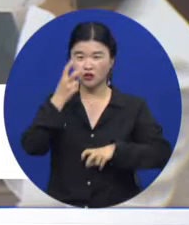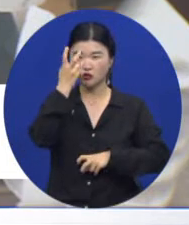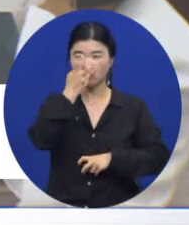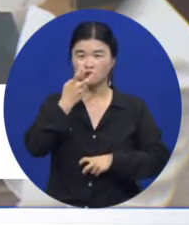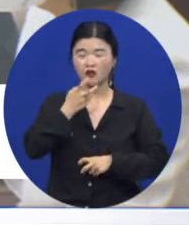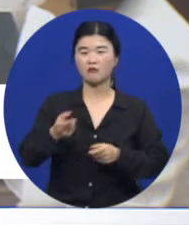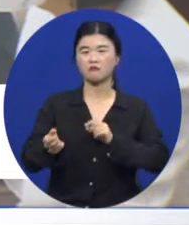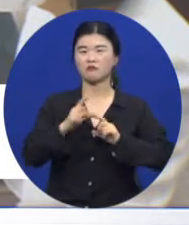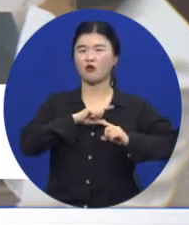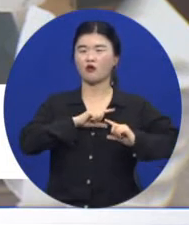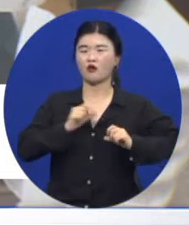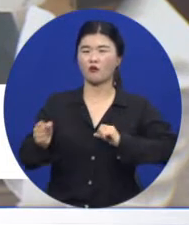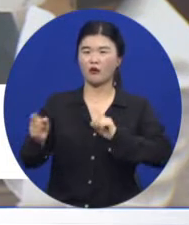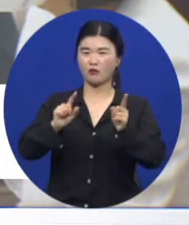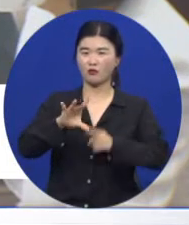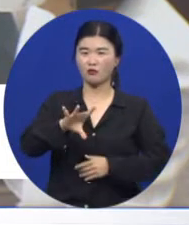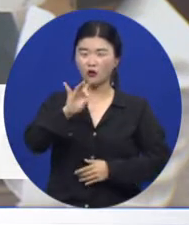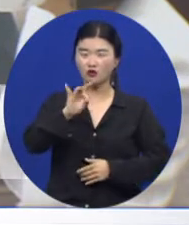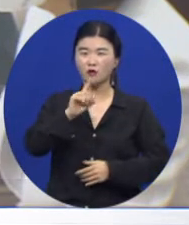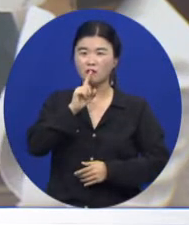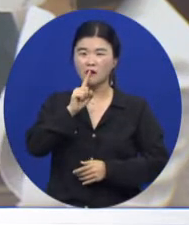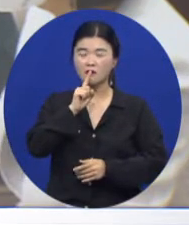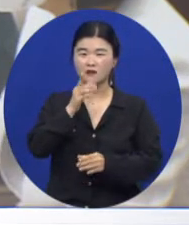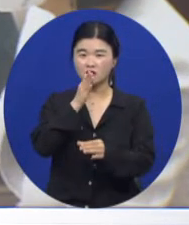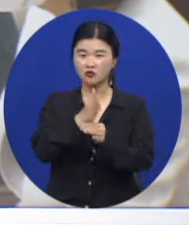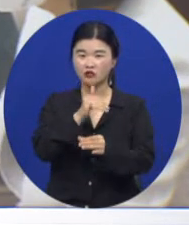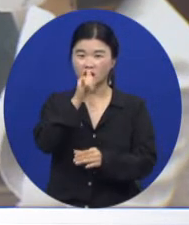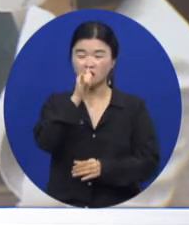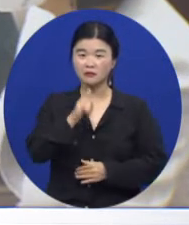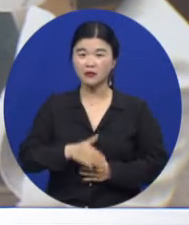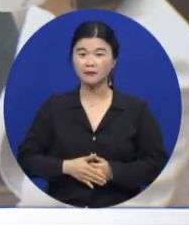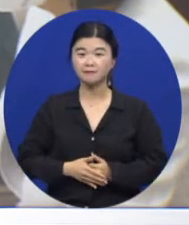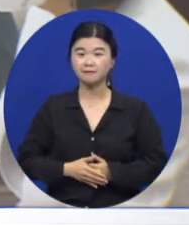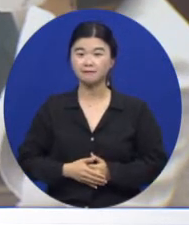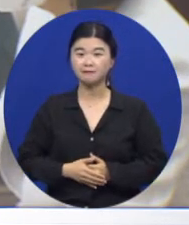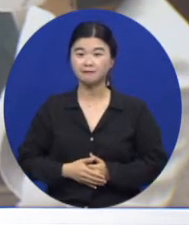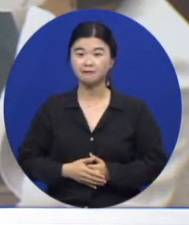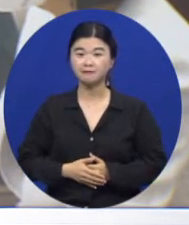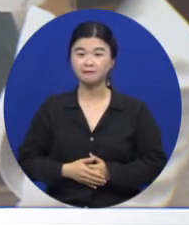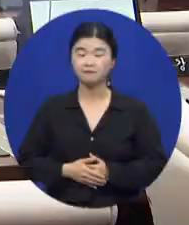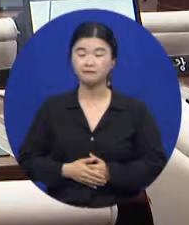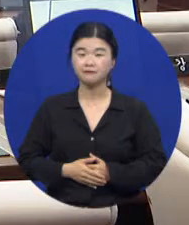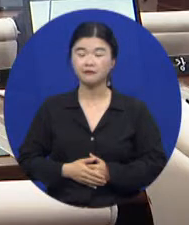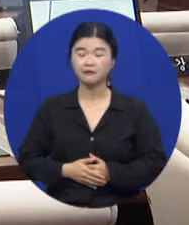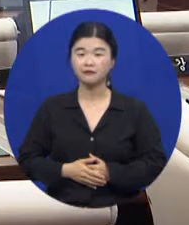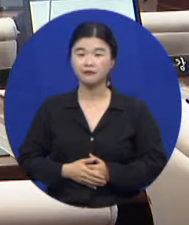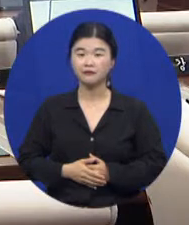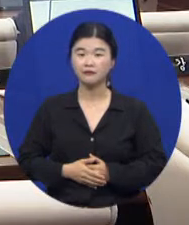통한 명예회복이 먼저라며 반발하고 있습니다. 박주영 기자의 보도입니다.